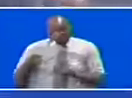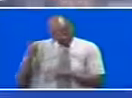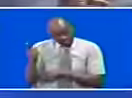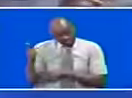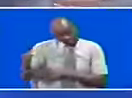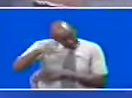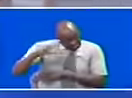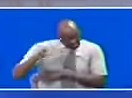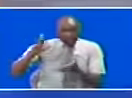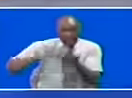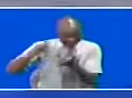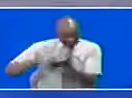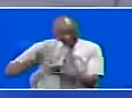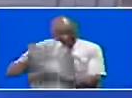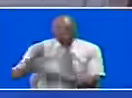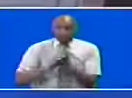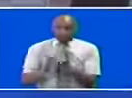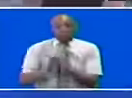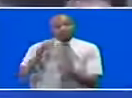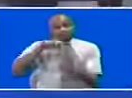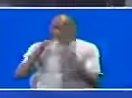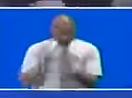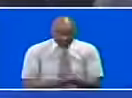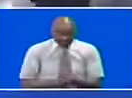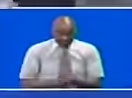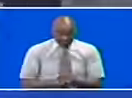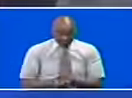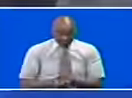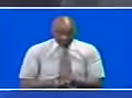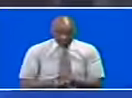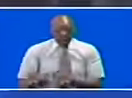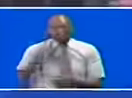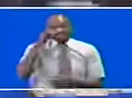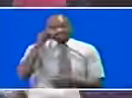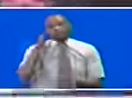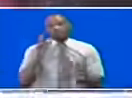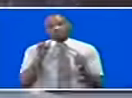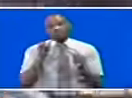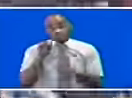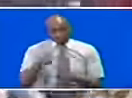umejitokeza kujisajili kuwapiga kura. Jeff Kirui, KTN Leo.